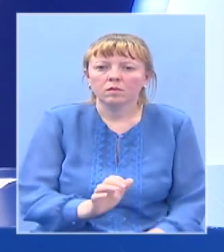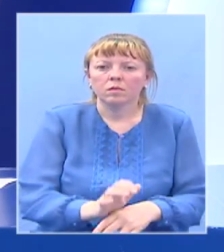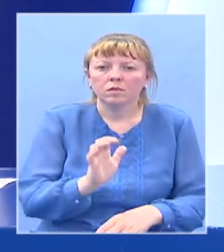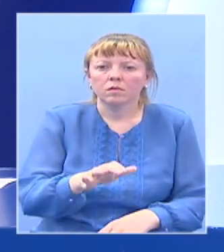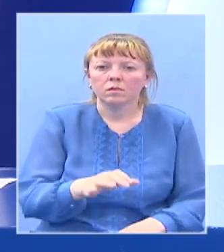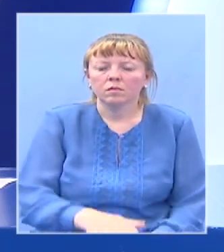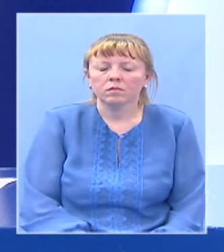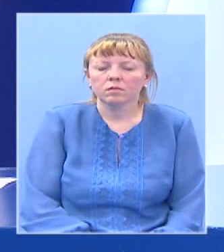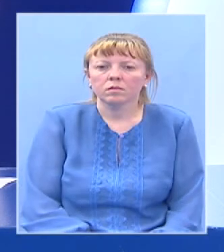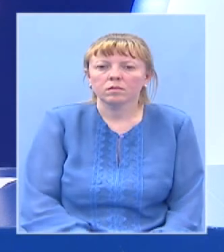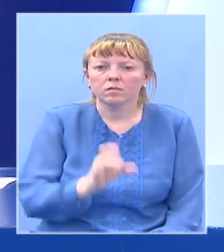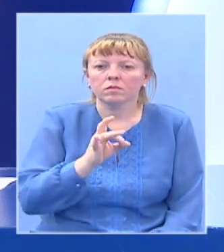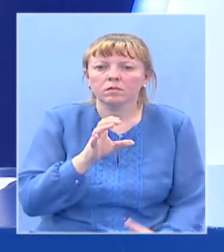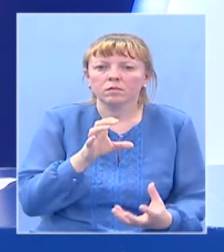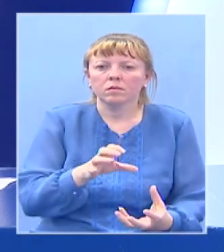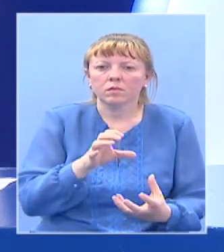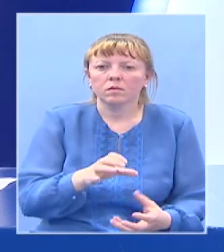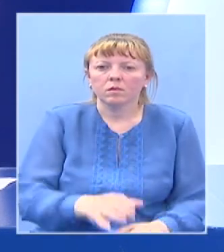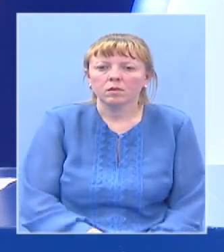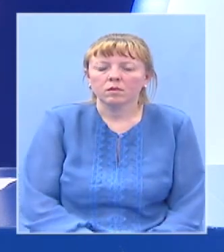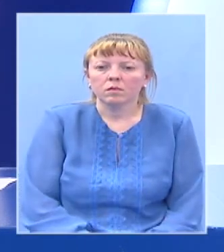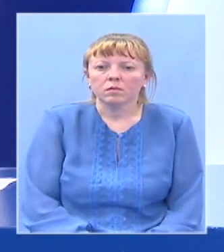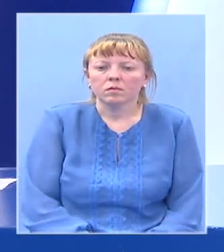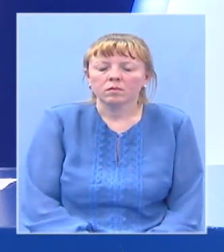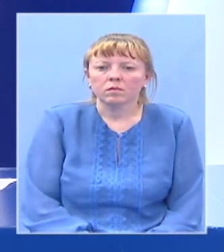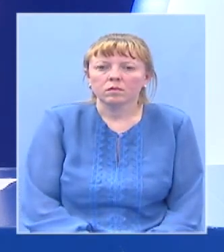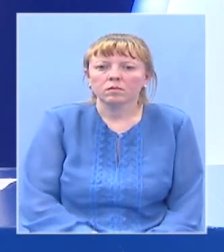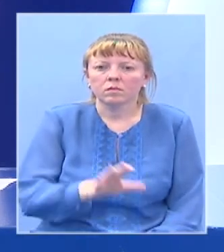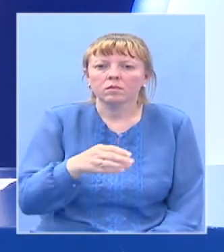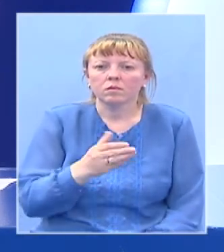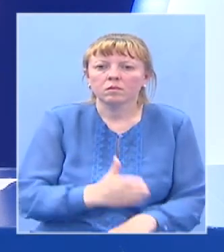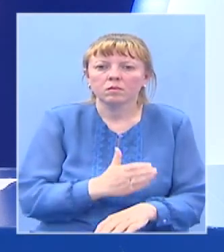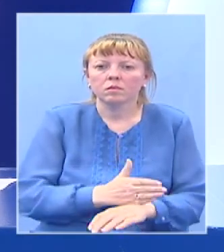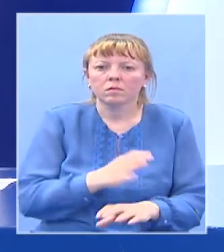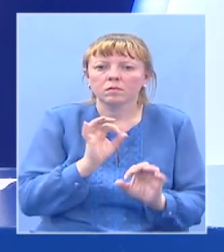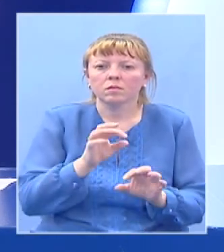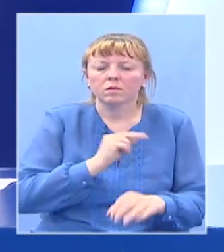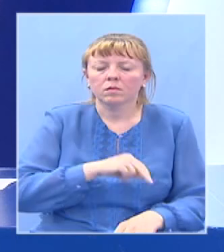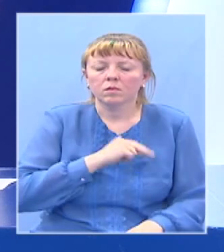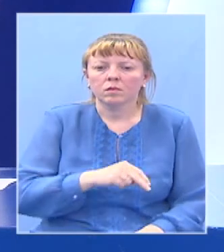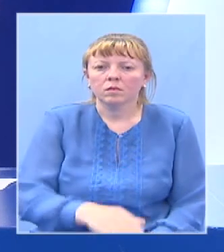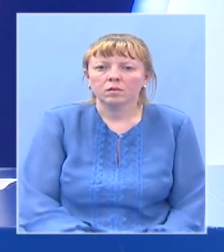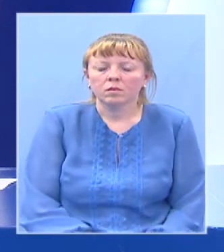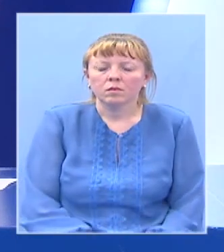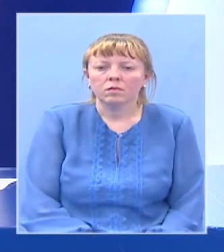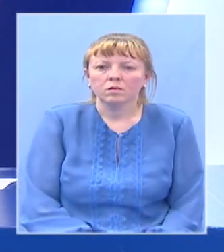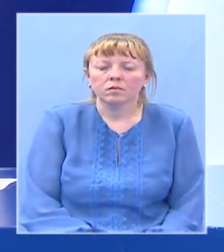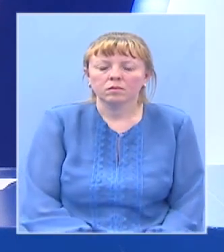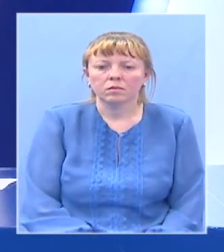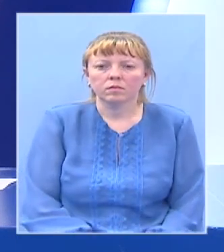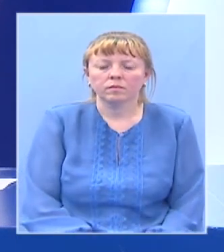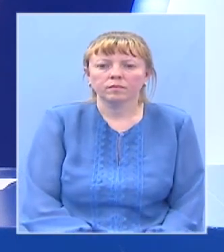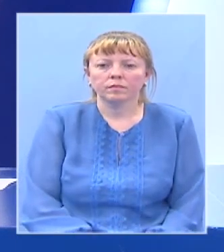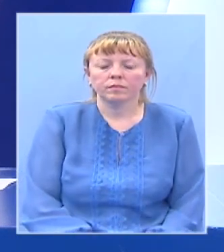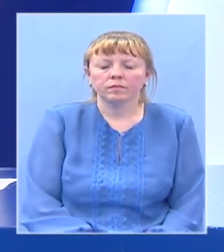именно в сфере транспорта это у нас конечно же разъяснительные работы полностью проводится У нас вот с подрядными